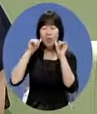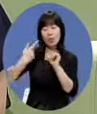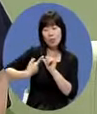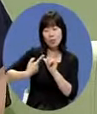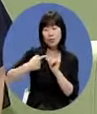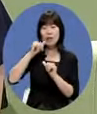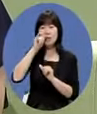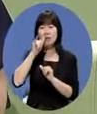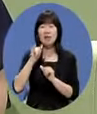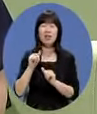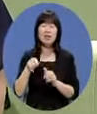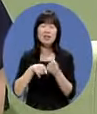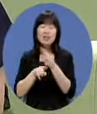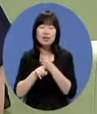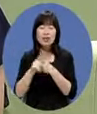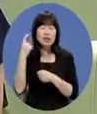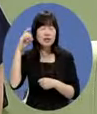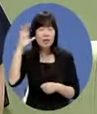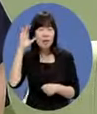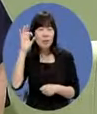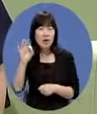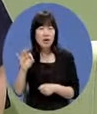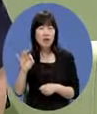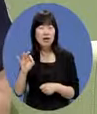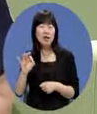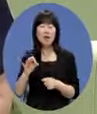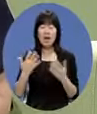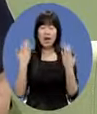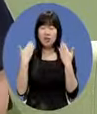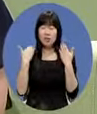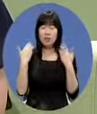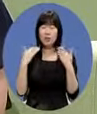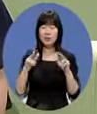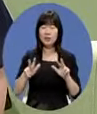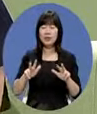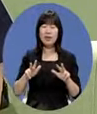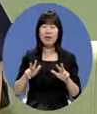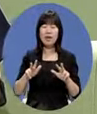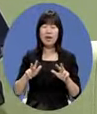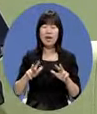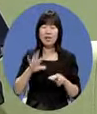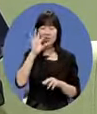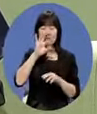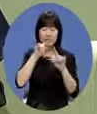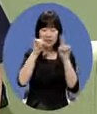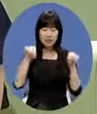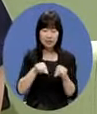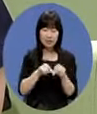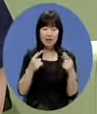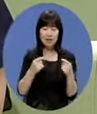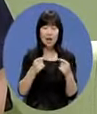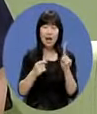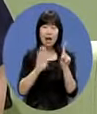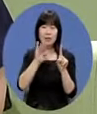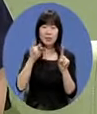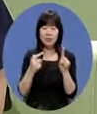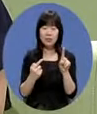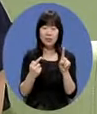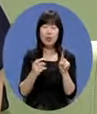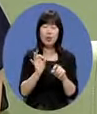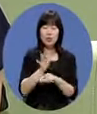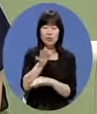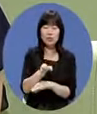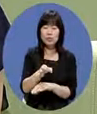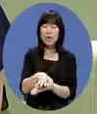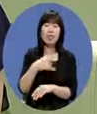놀린다는 거예요. 그래서 이제 그 이유를 들어보니까 학교에서 이제 아이들이 이제 연습장이라든지 네. 이런 거를 단 한 번도 돈 주고 사본